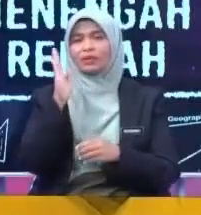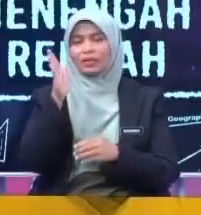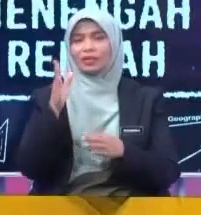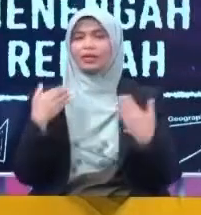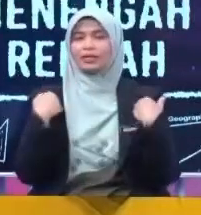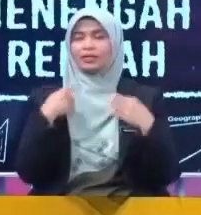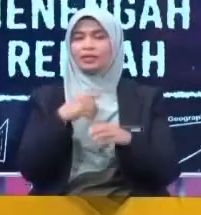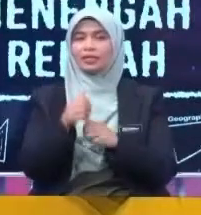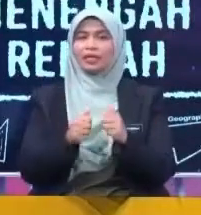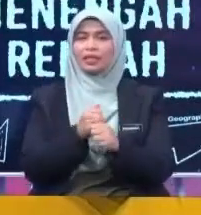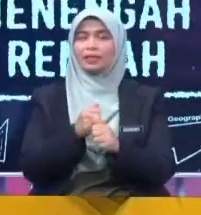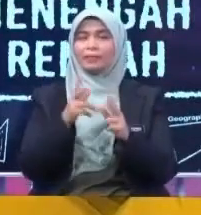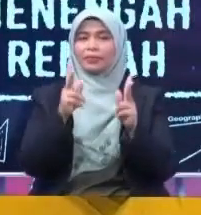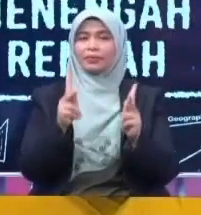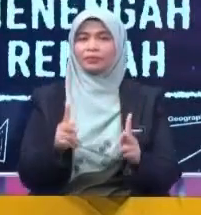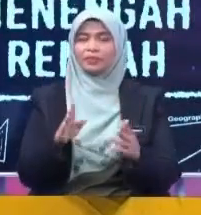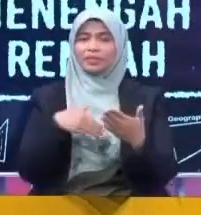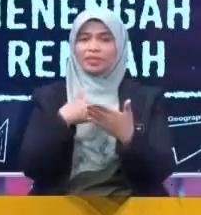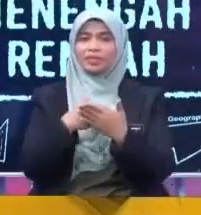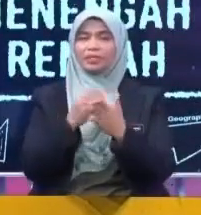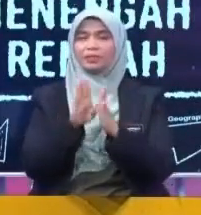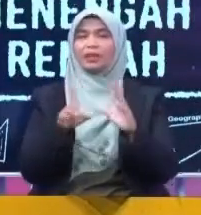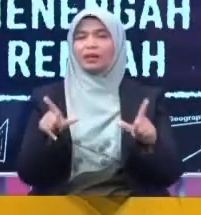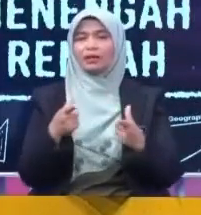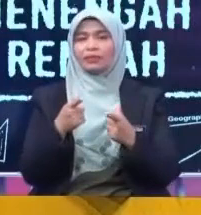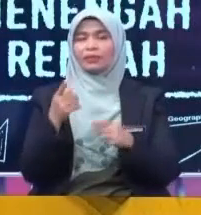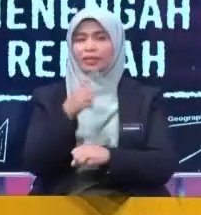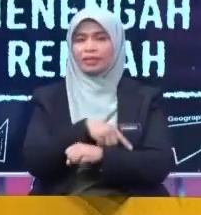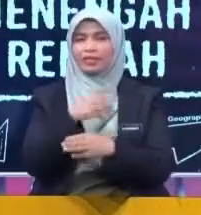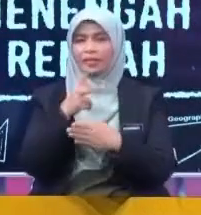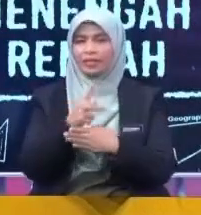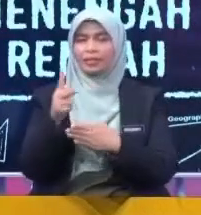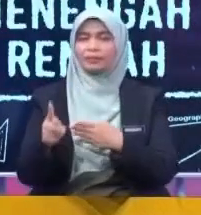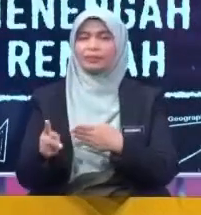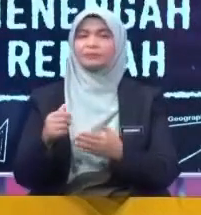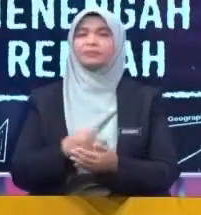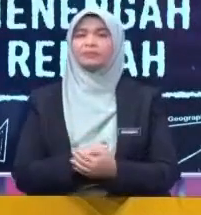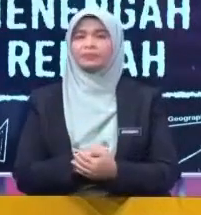sehinggalah berlakunya hari dibangkitkan semula, hari kiamat nantilah. Yeah. Okay.